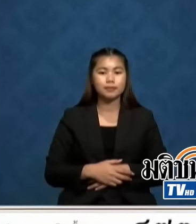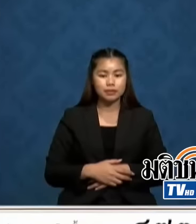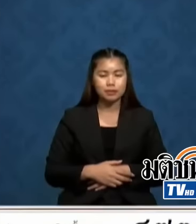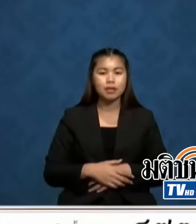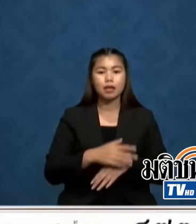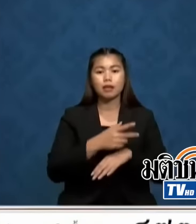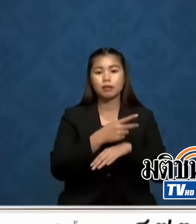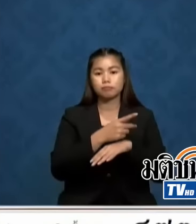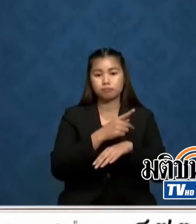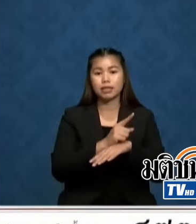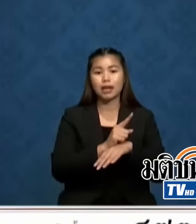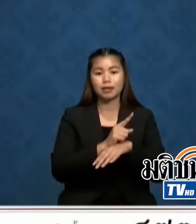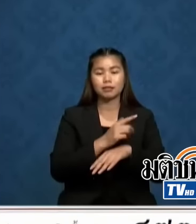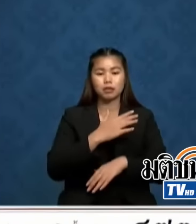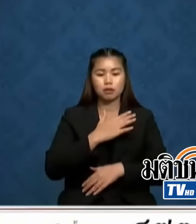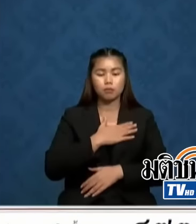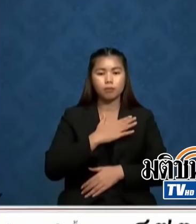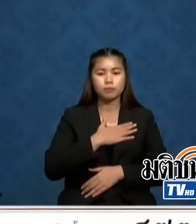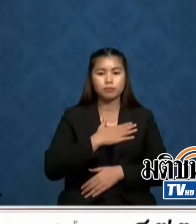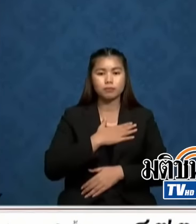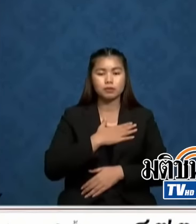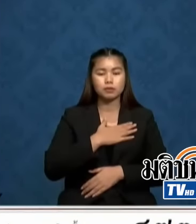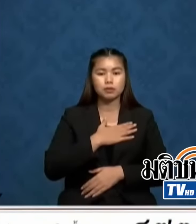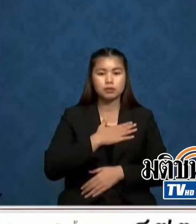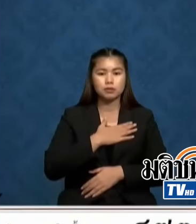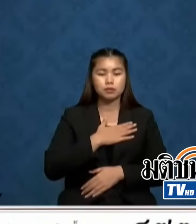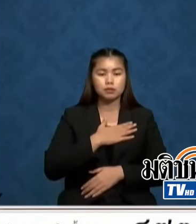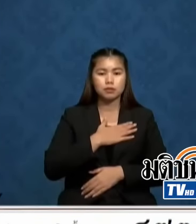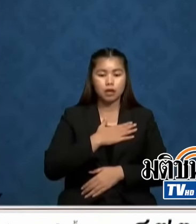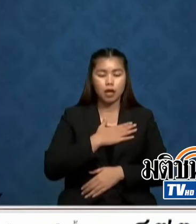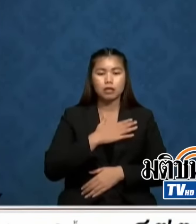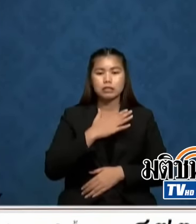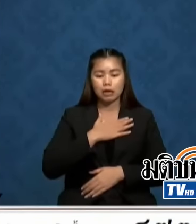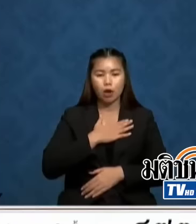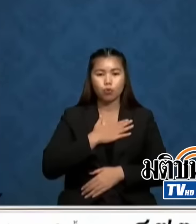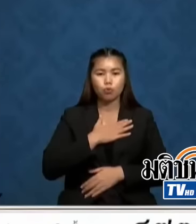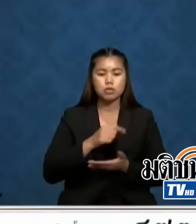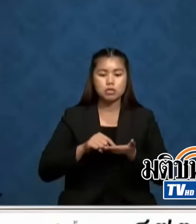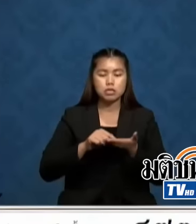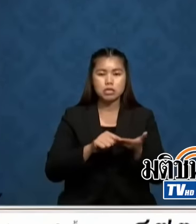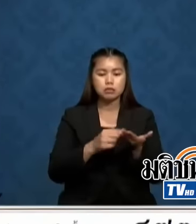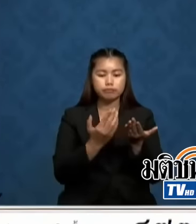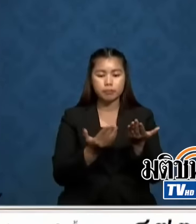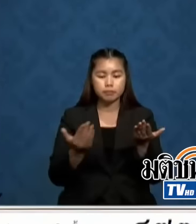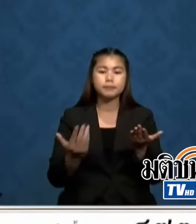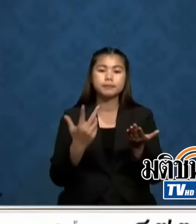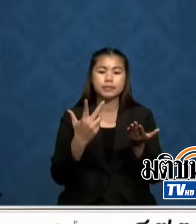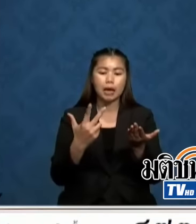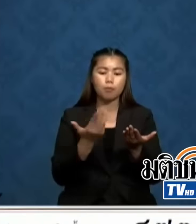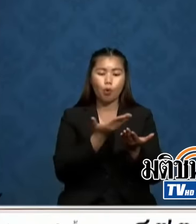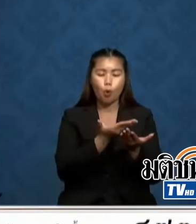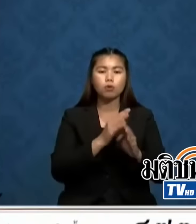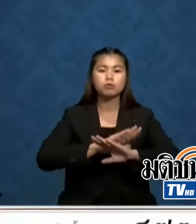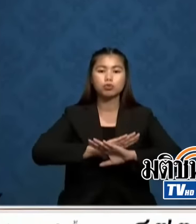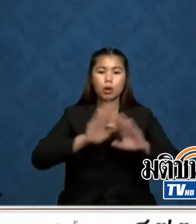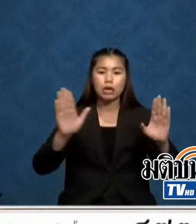ท่านประธานครับบังเอิญนะครับพรรคประชาชาติเรายื่น 3ฉบับให้ยกเลิกแต่